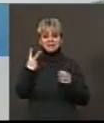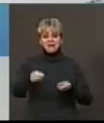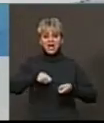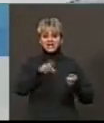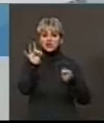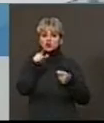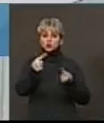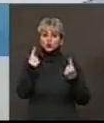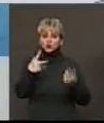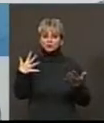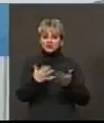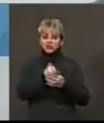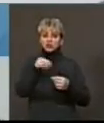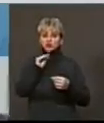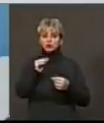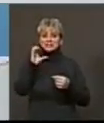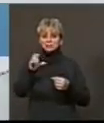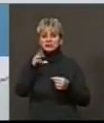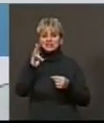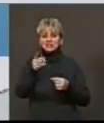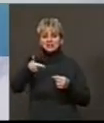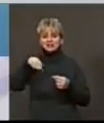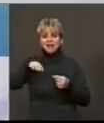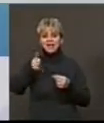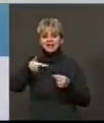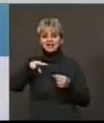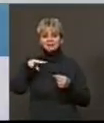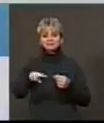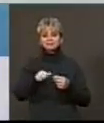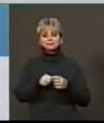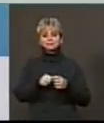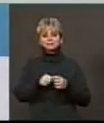Хоккейный Ростов крупно переиграл юниор-спутник из Нижнего Тагила.